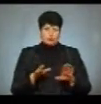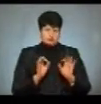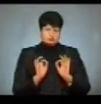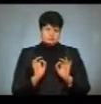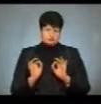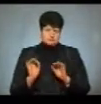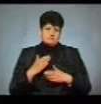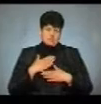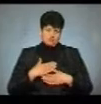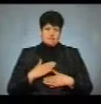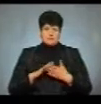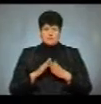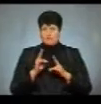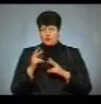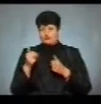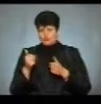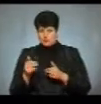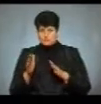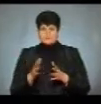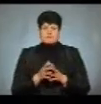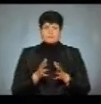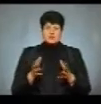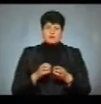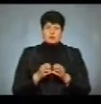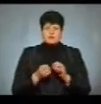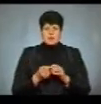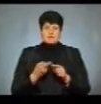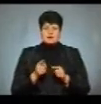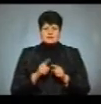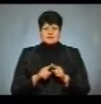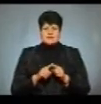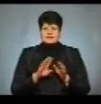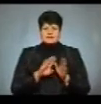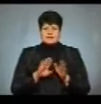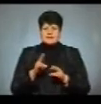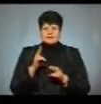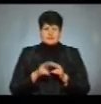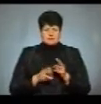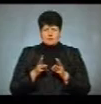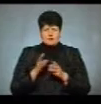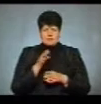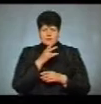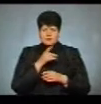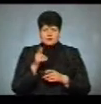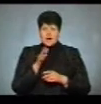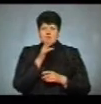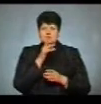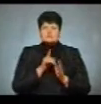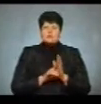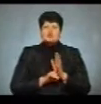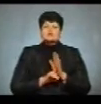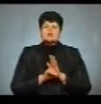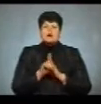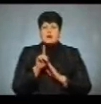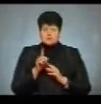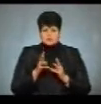в задовільному стані, в доброму стані. Саме більша проблема – це, звісно, не по завершенню опалювального сезону, а під час запуску опалювального